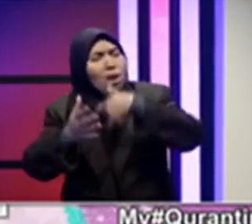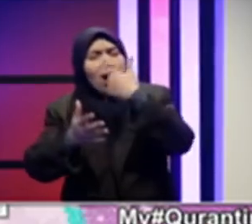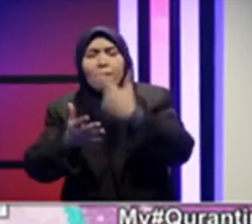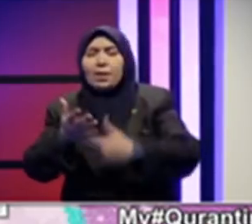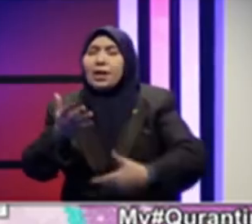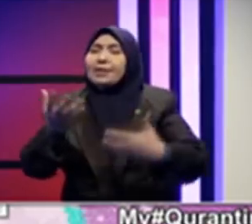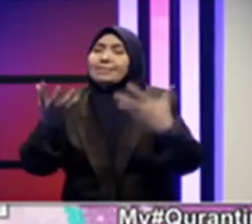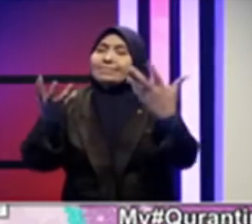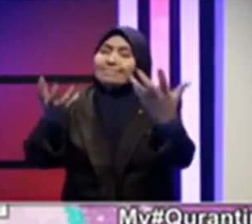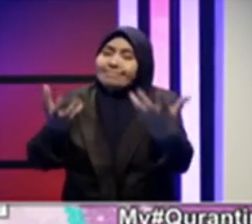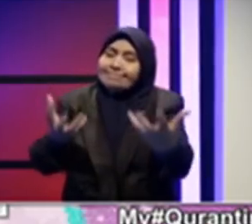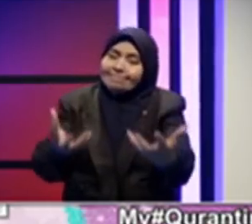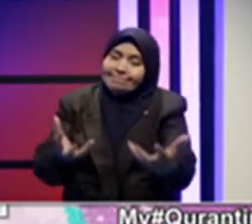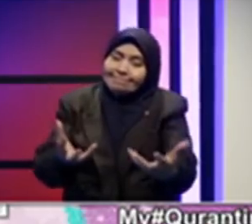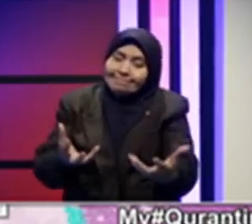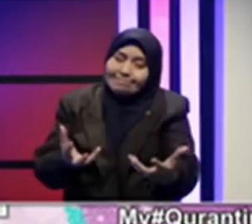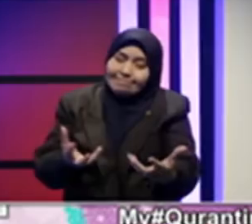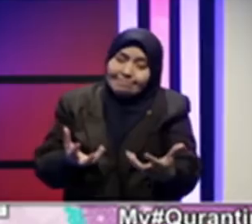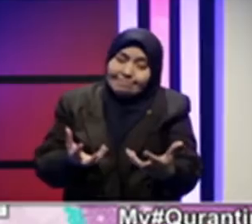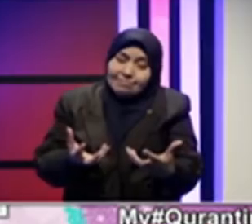تشتهيه